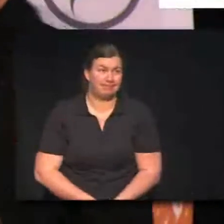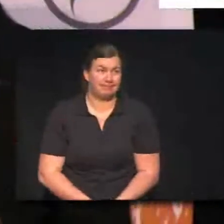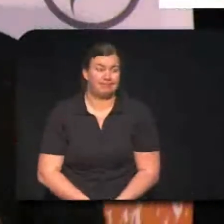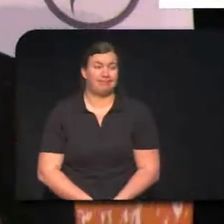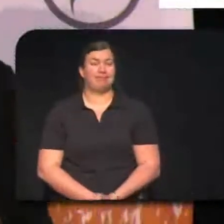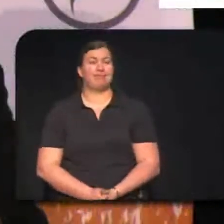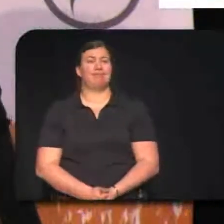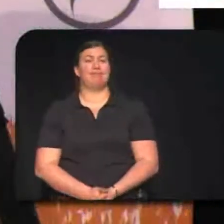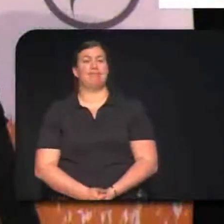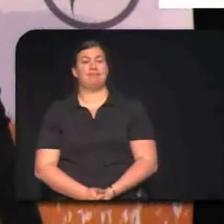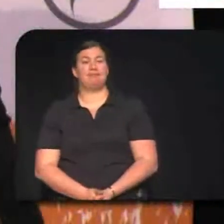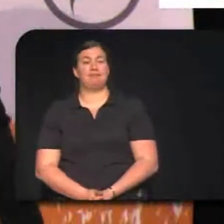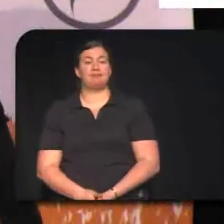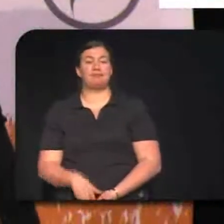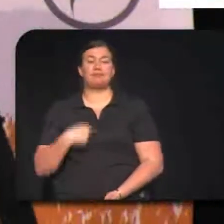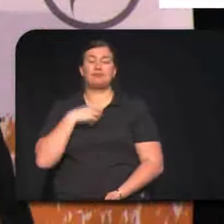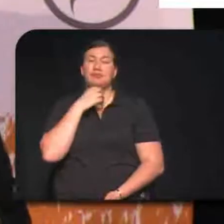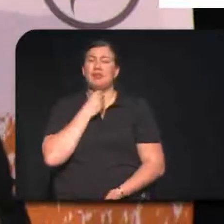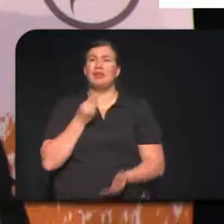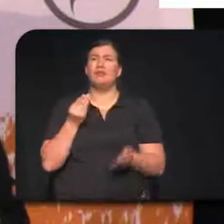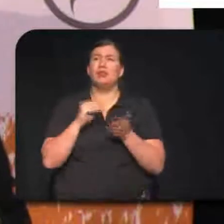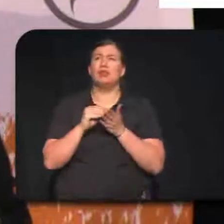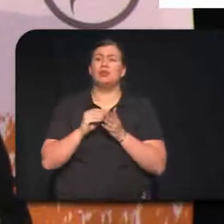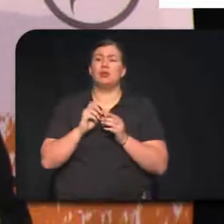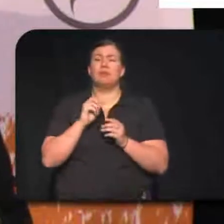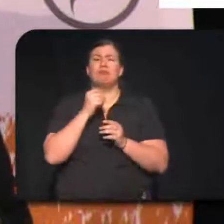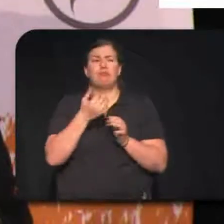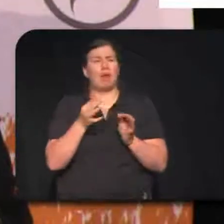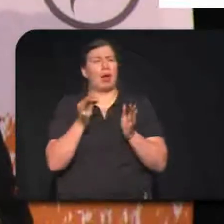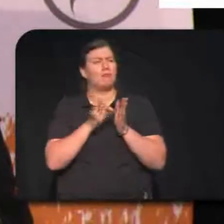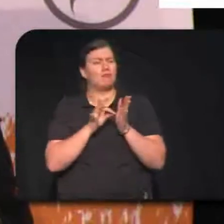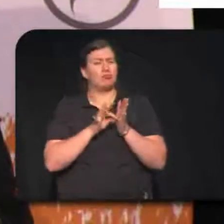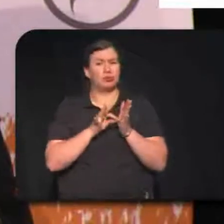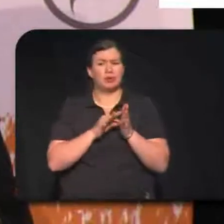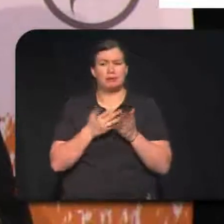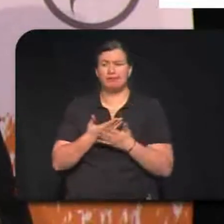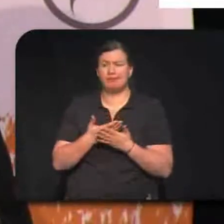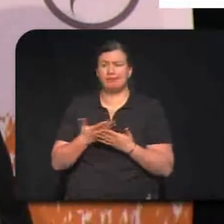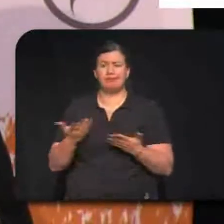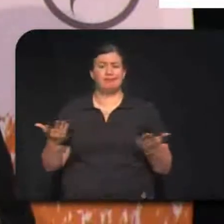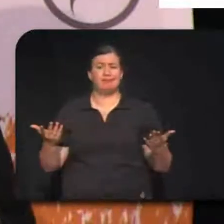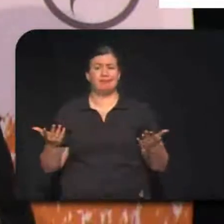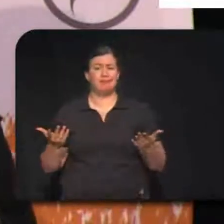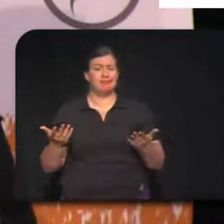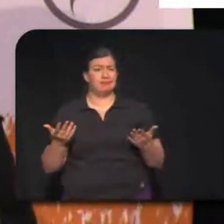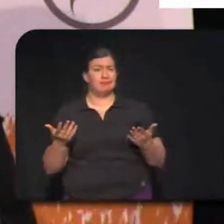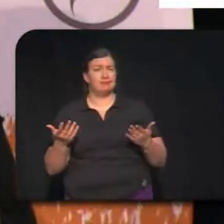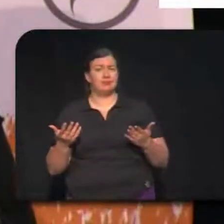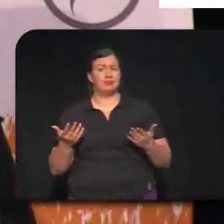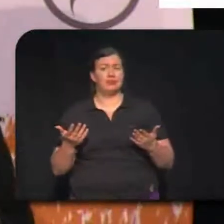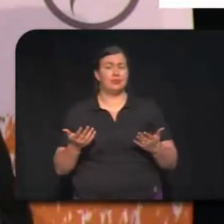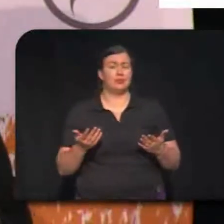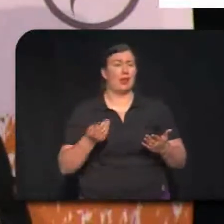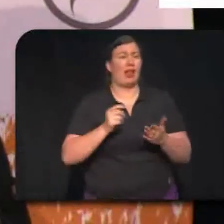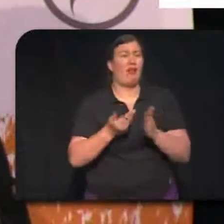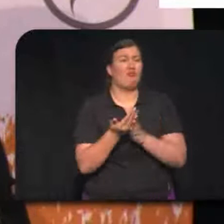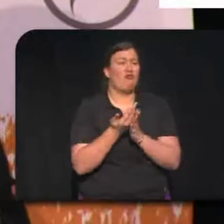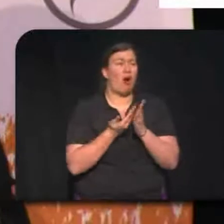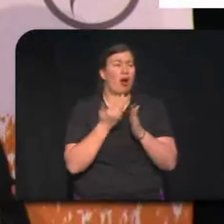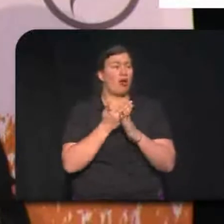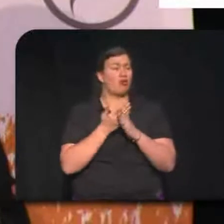ich würde da die Zugang noch ein bisschen ausführen Präventionspolitik heißt in dem Sinn dass man halt vorher reingeht sich